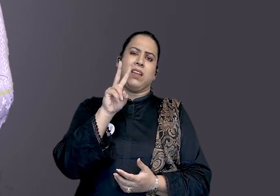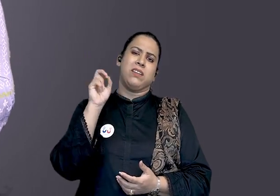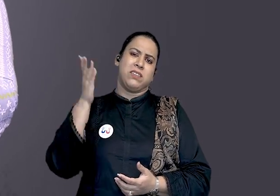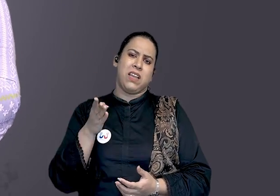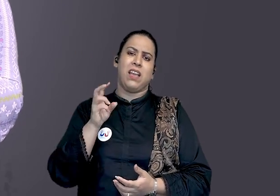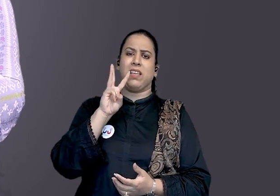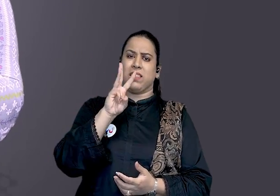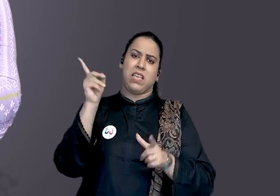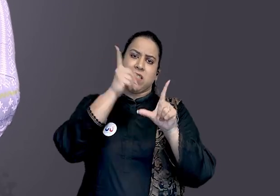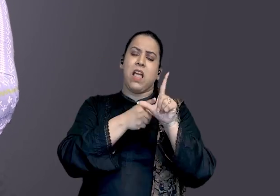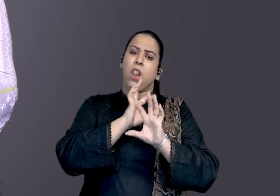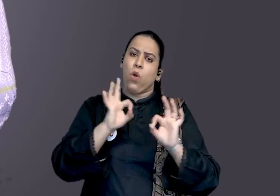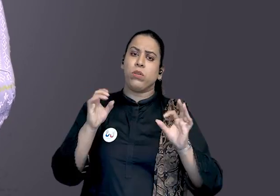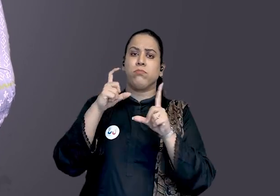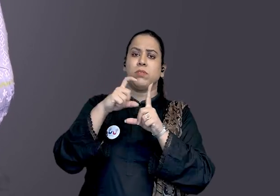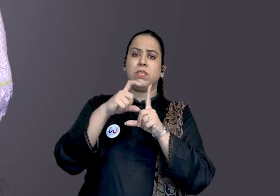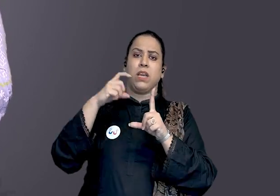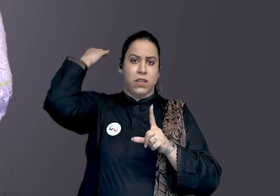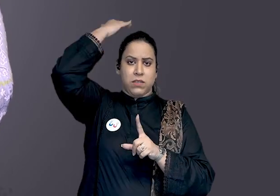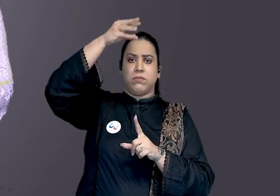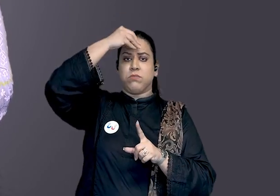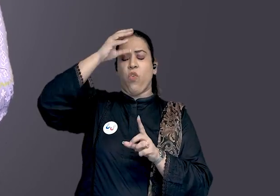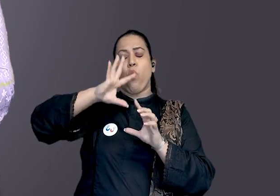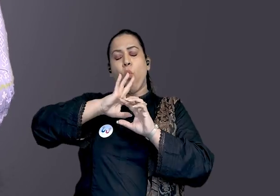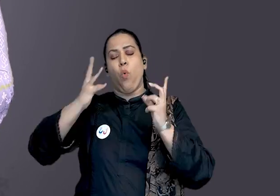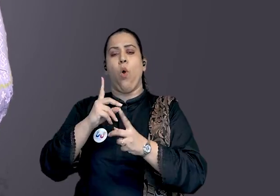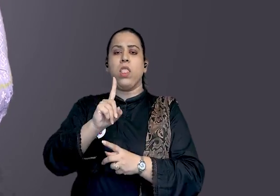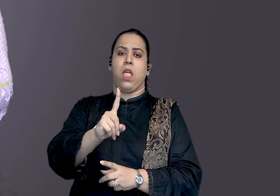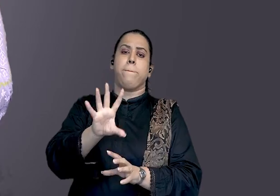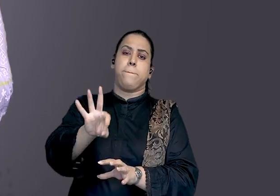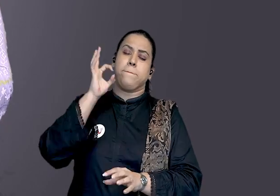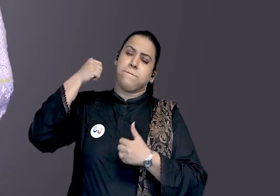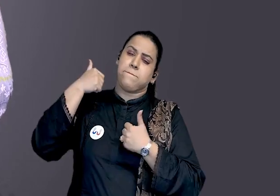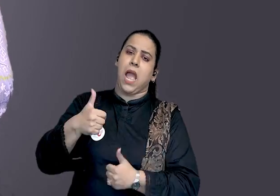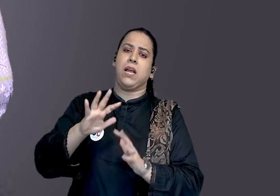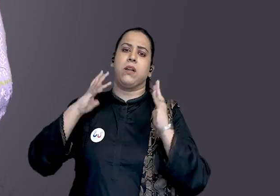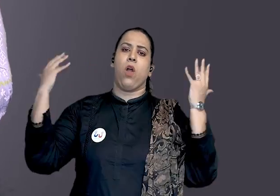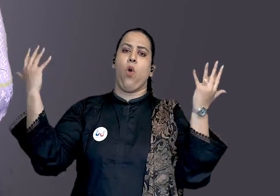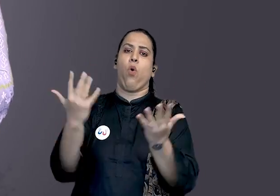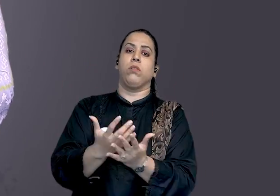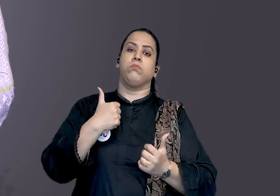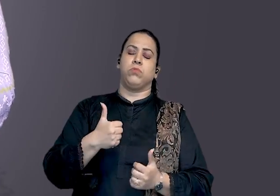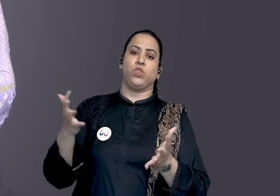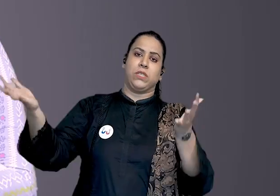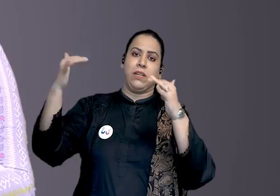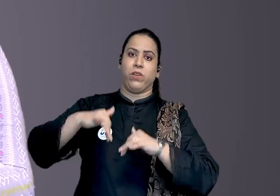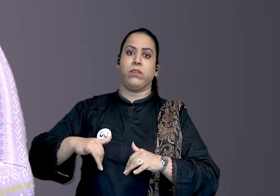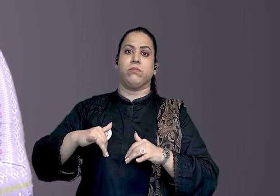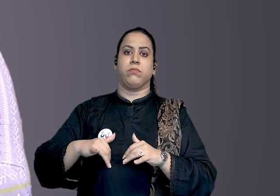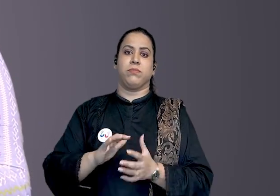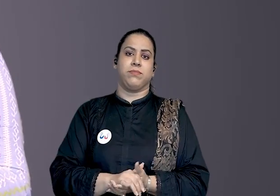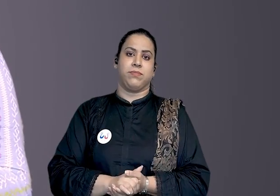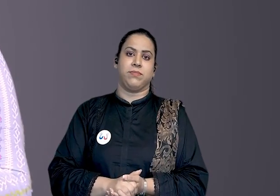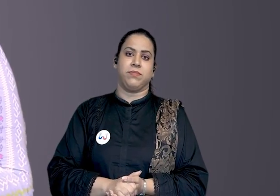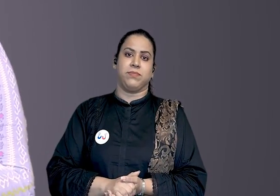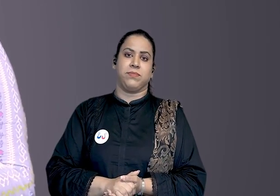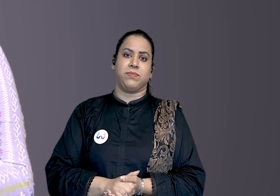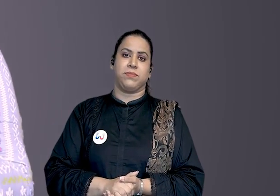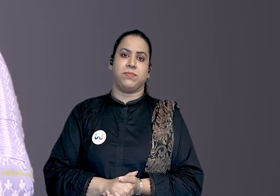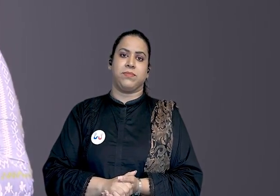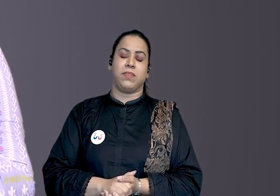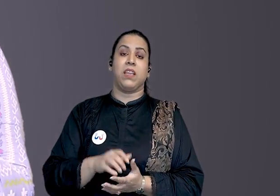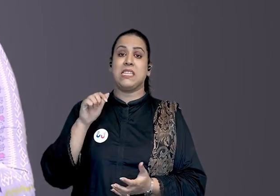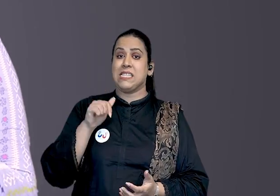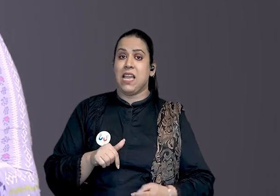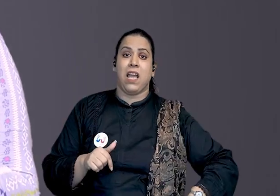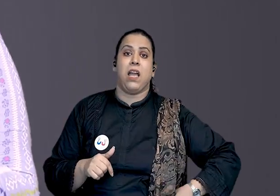اٹ کمز ٹو دا ریکارڈ. اور یہاں پر ہمارے پاس جو قدیم ترین کاغذ پڑا ہوا ہے دیٹ